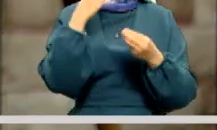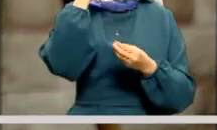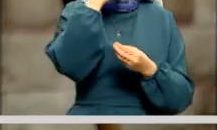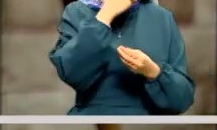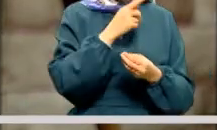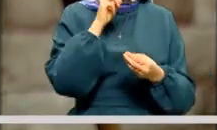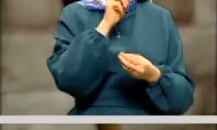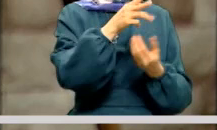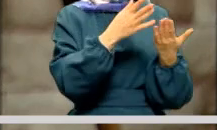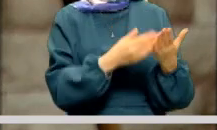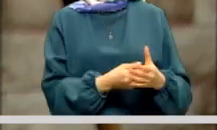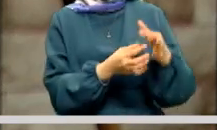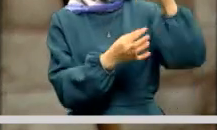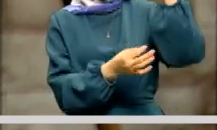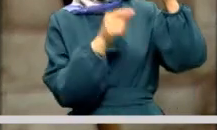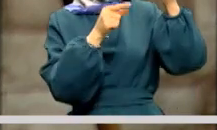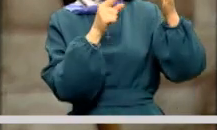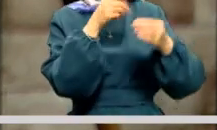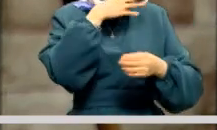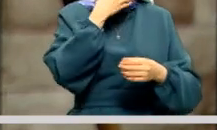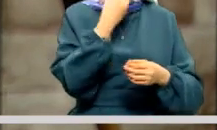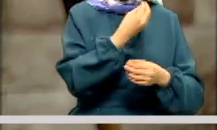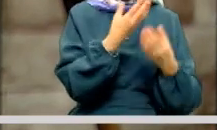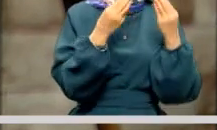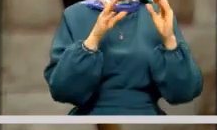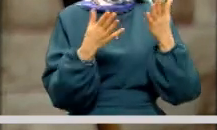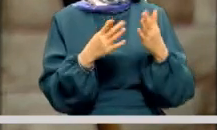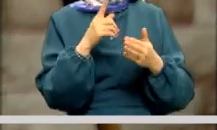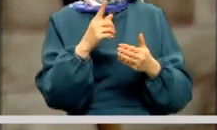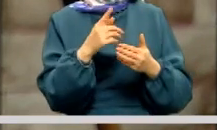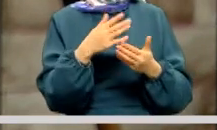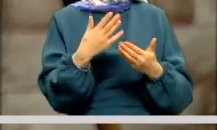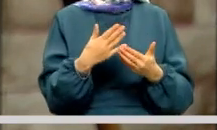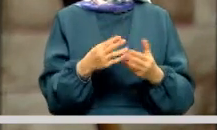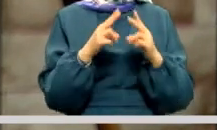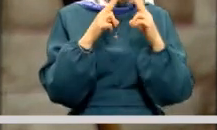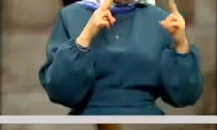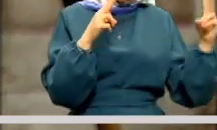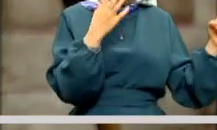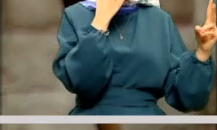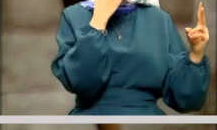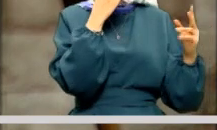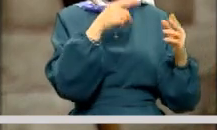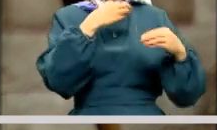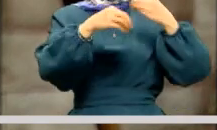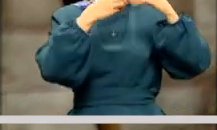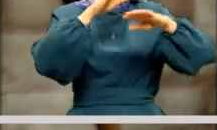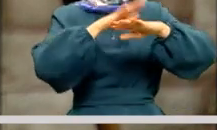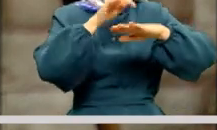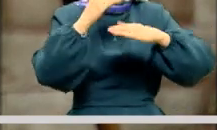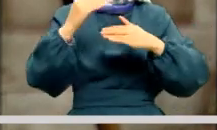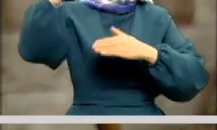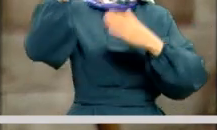duyduğunu da gördüm karşımdaki insanın bu bir genç de olabilir Bir markette sıra Beklerken alışveriş yapan Bir yetişkin de olabilir